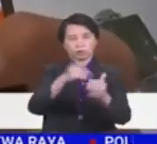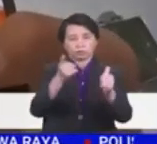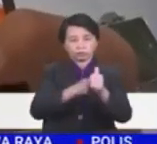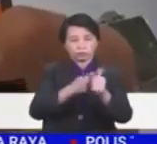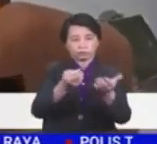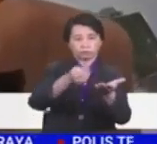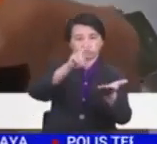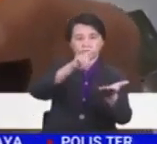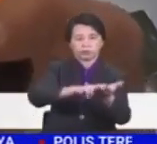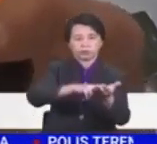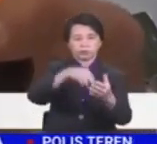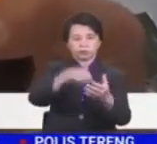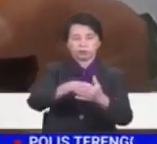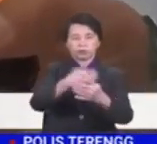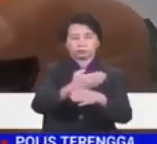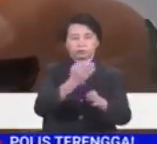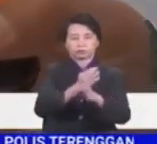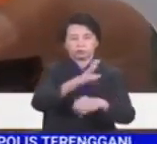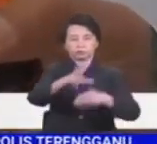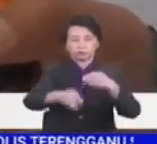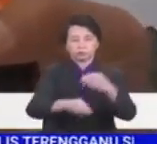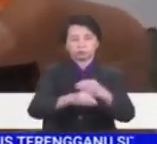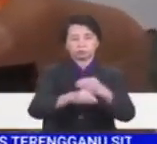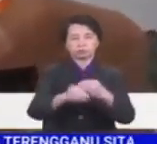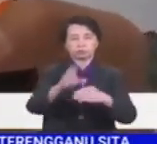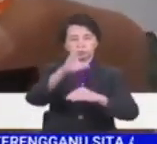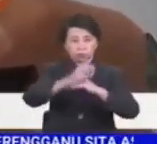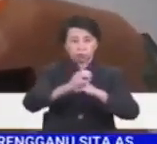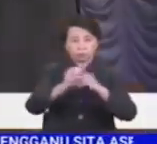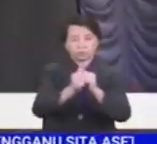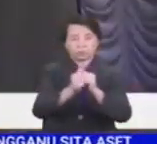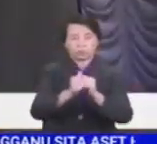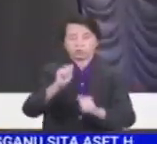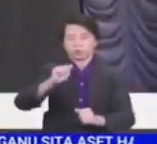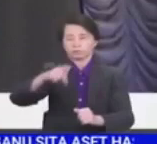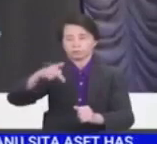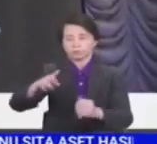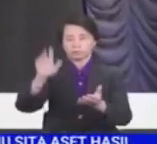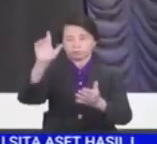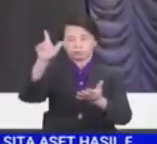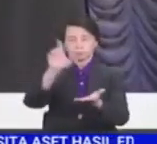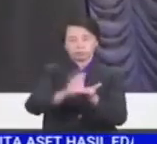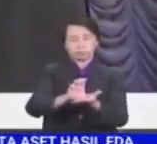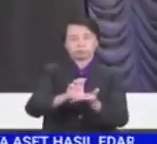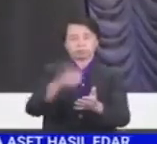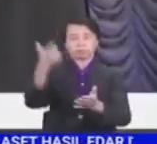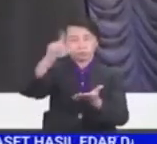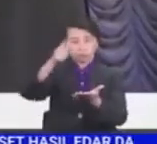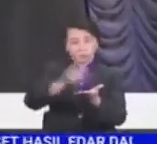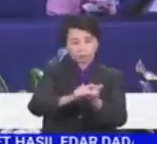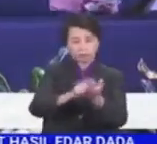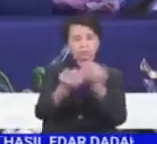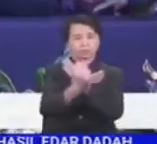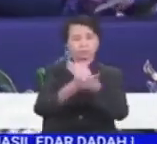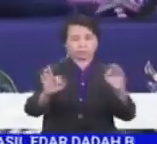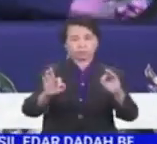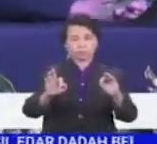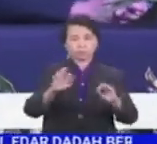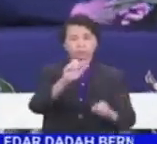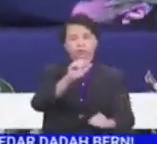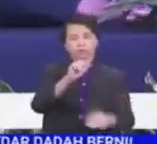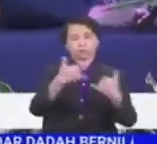kali mendaftar dalam bentuk tambah nilai aplikasi tersebut boleh dimuat turun secara percuma menulisi Android Play Store